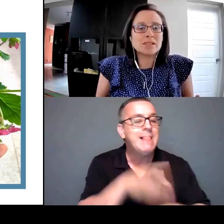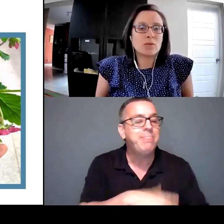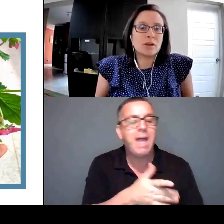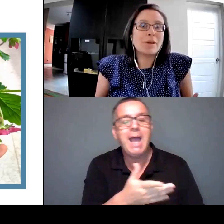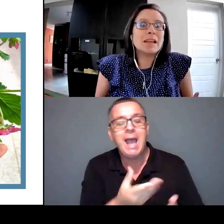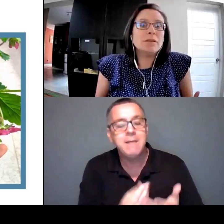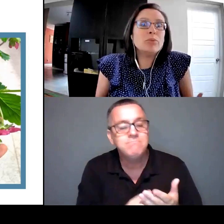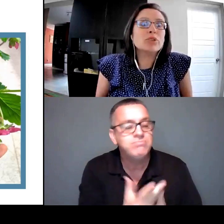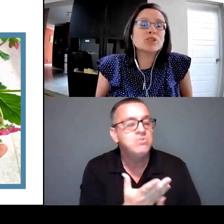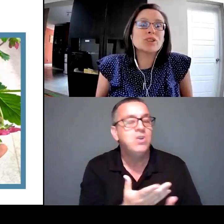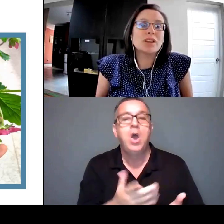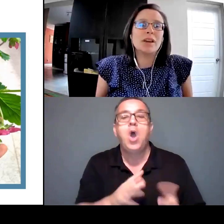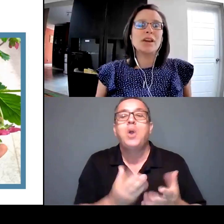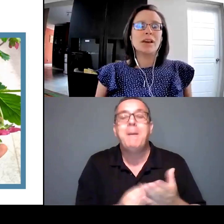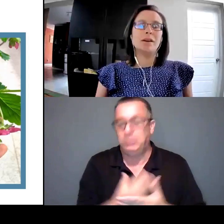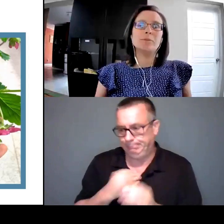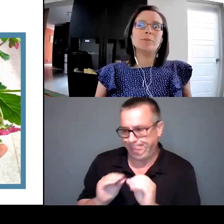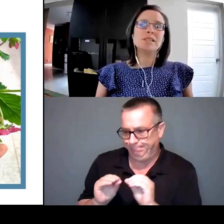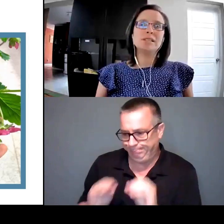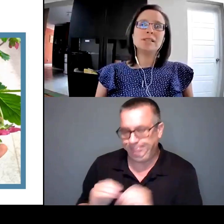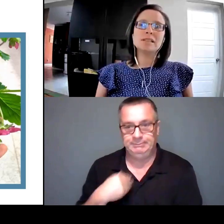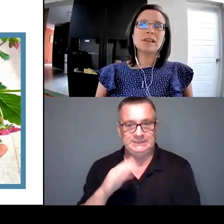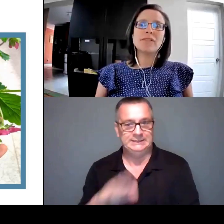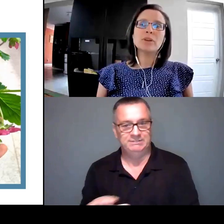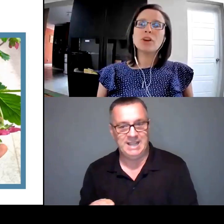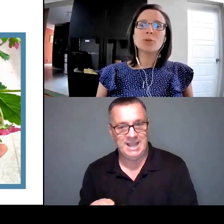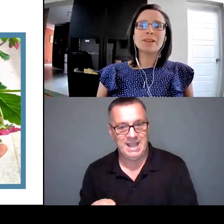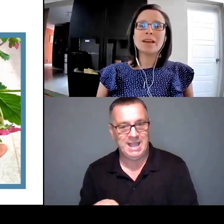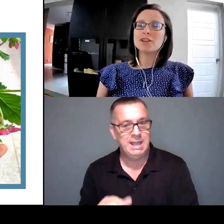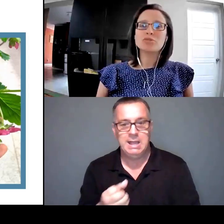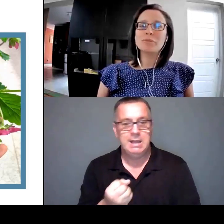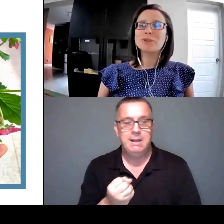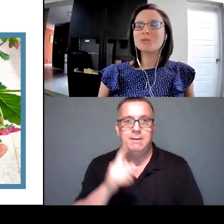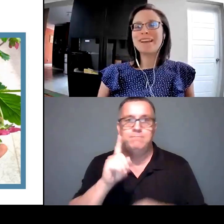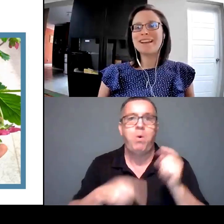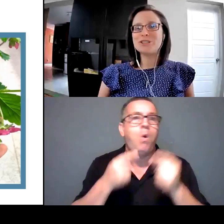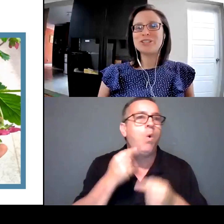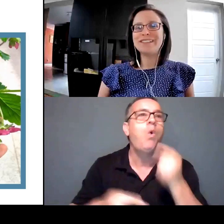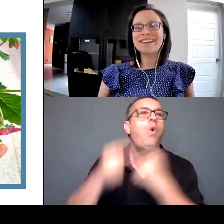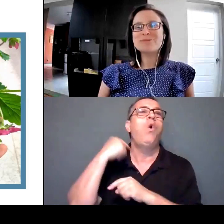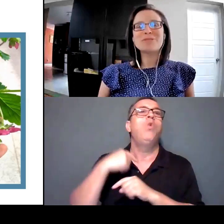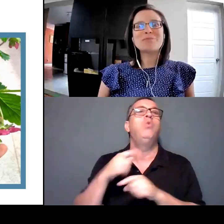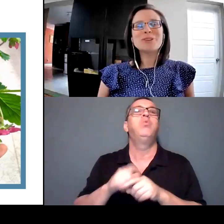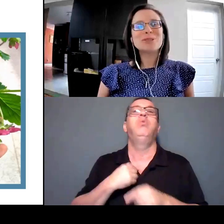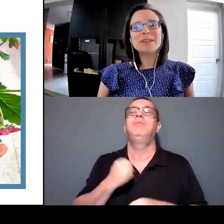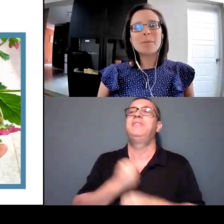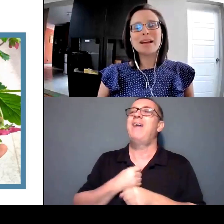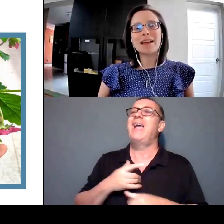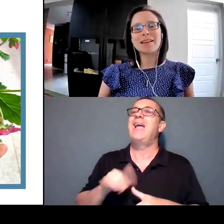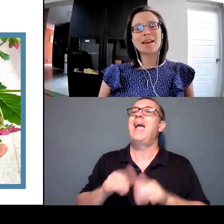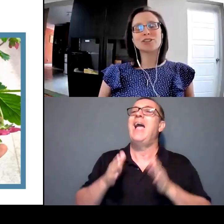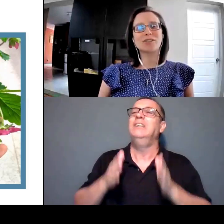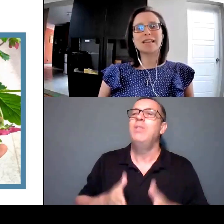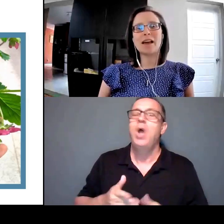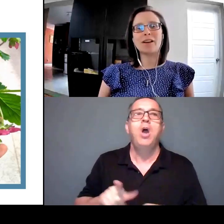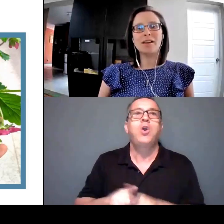elles sont, comment elles poussent. Puis c'est ça, il n'y avait pas de retour en arrière. Je ne pouvais pas retourner à l'ingénierie, je ne pouvais pas retourner à ma